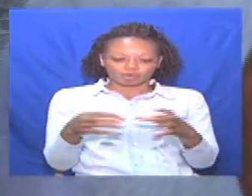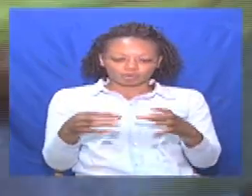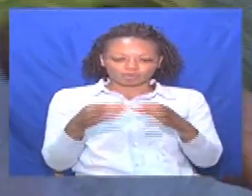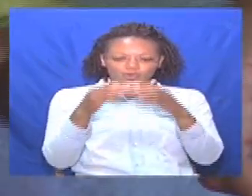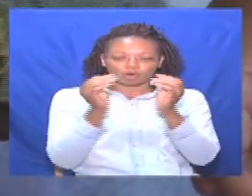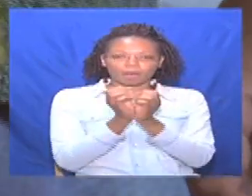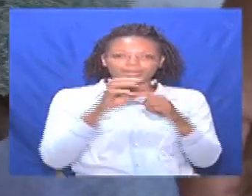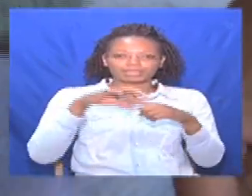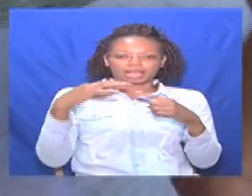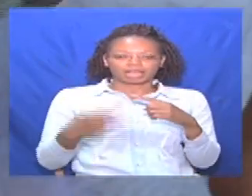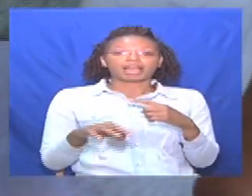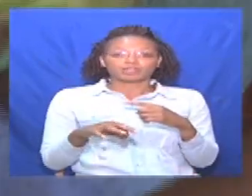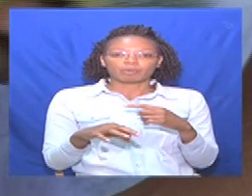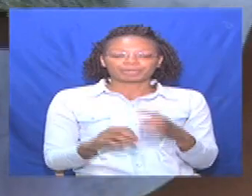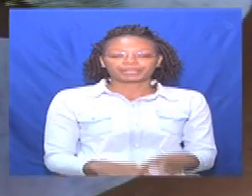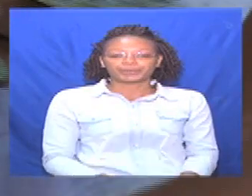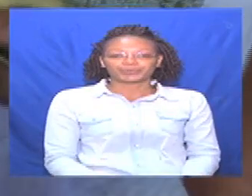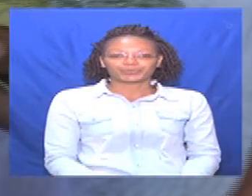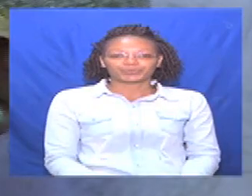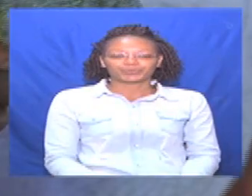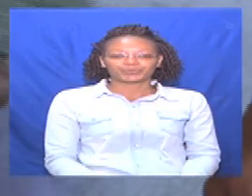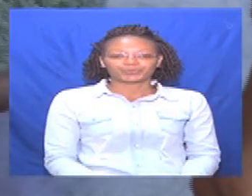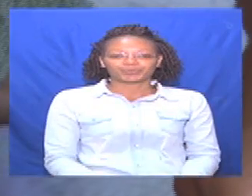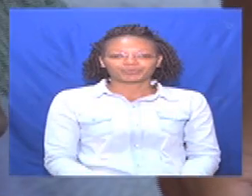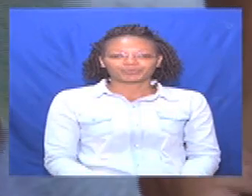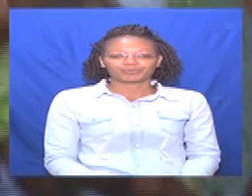kabeji na sukuma wiki.